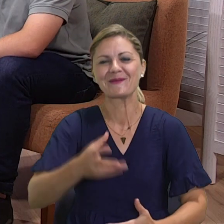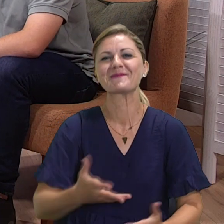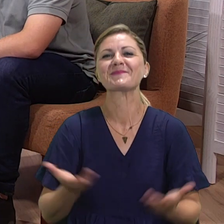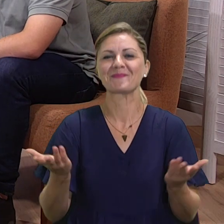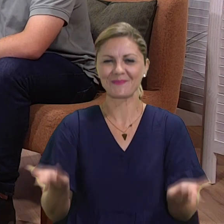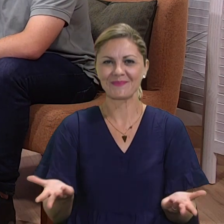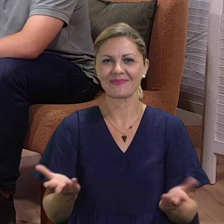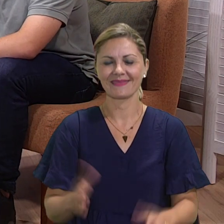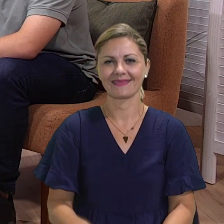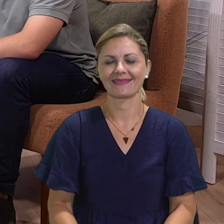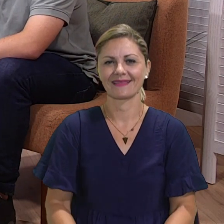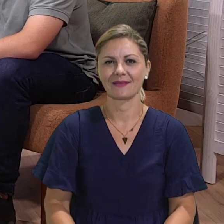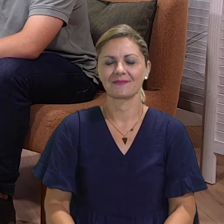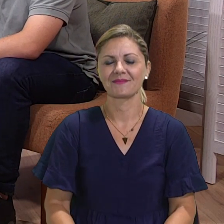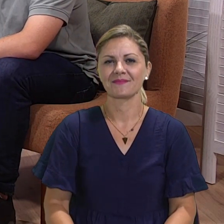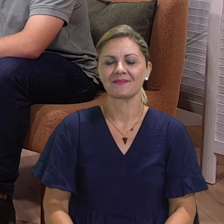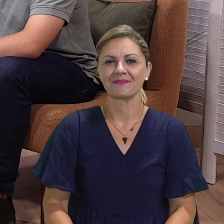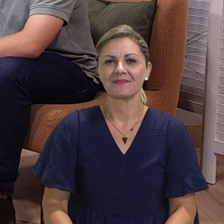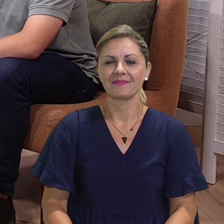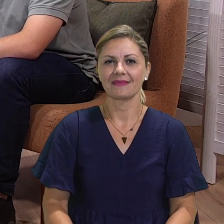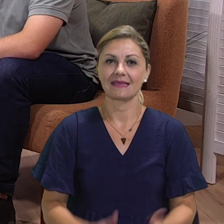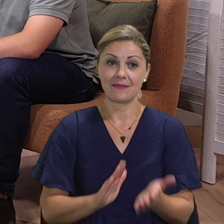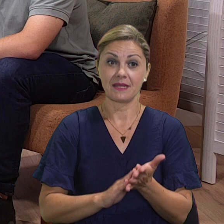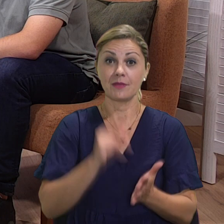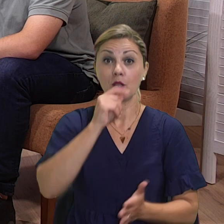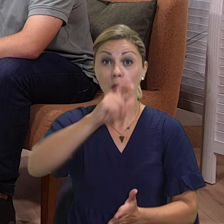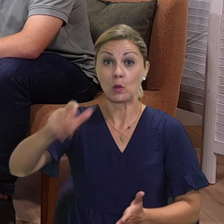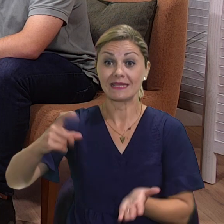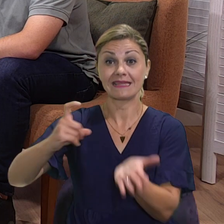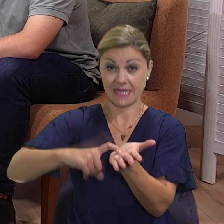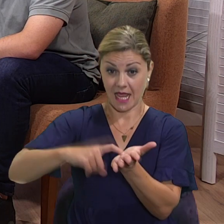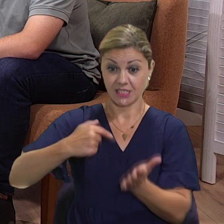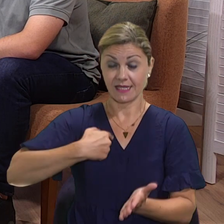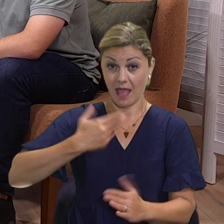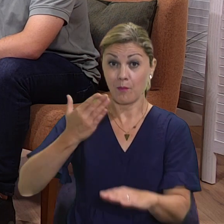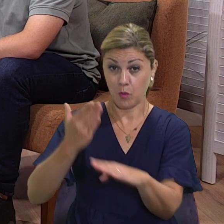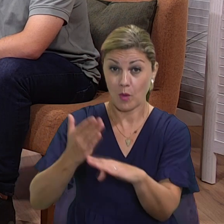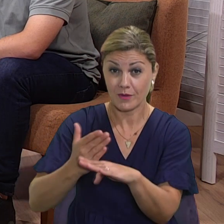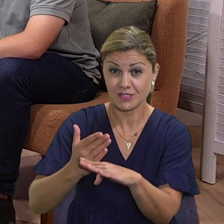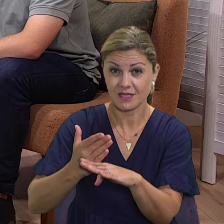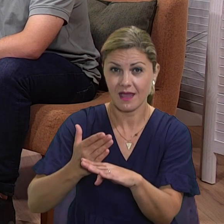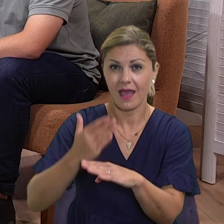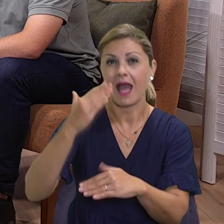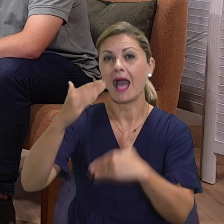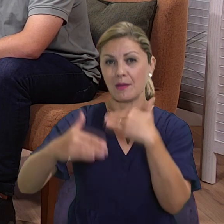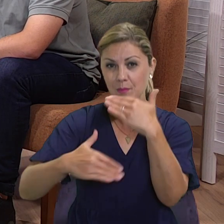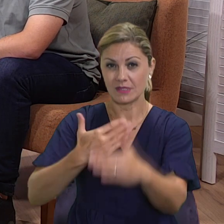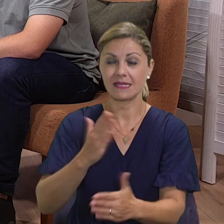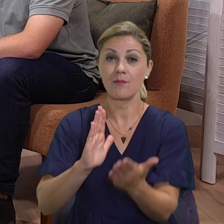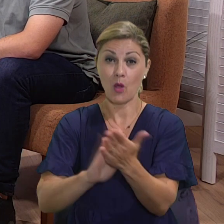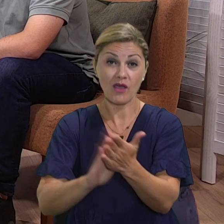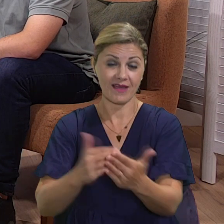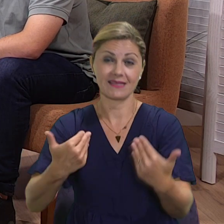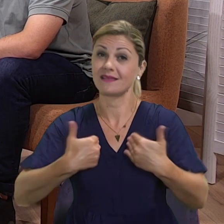si spomeni ovo, pa mogla si spomeni to. Ljudi su vam dosta jaki ovako zagovoriti kad treba nešto sa strane, ili kad treba reći